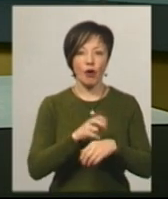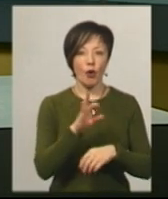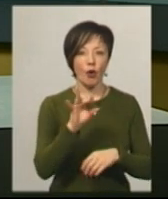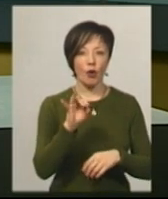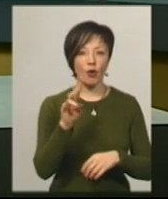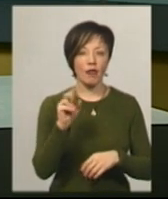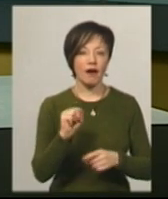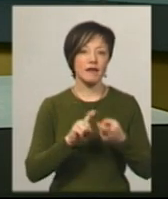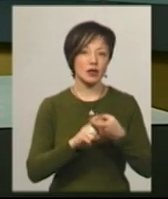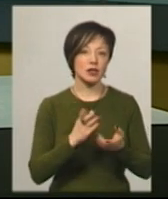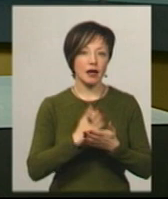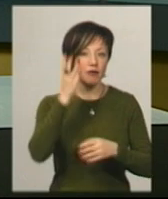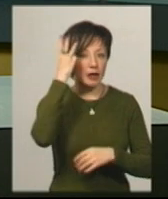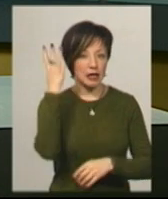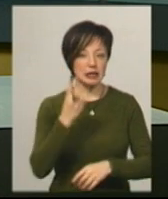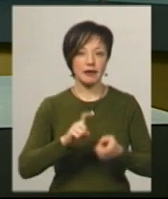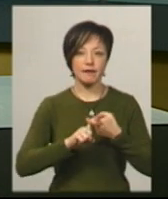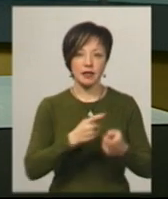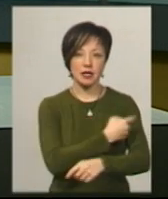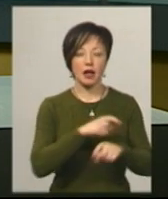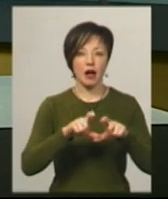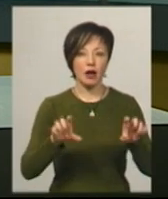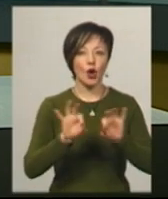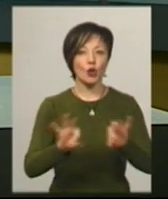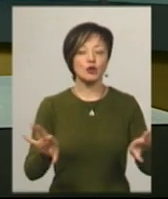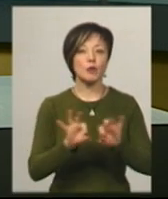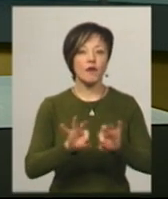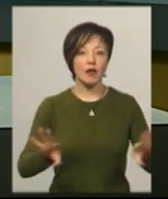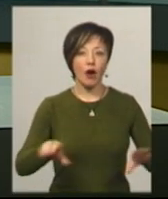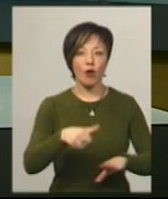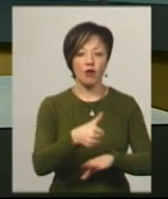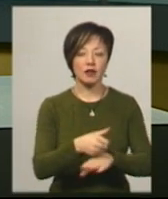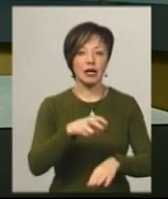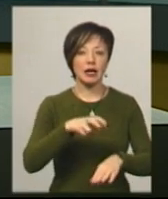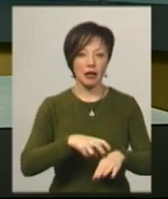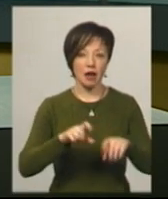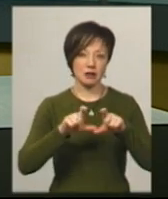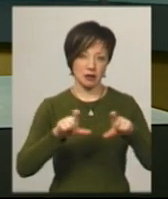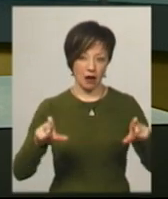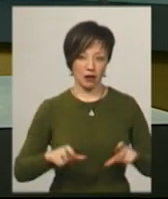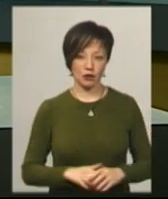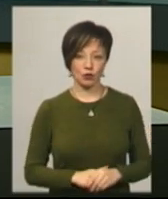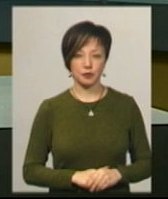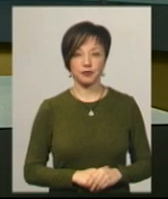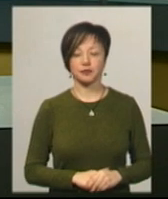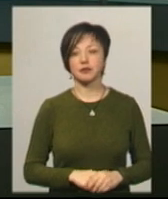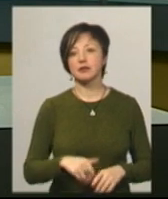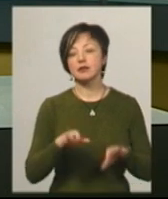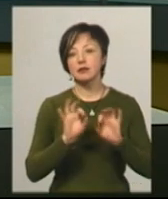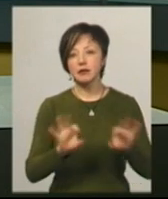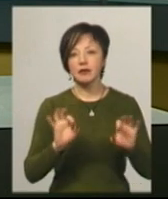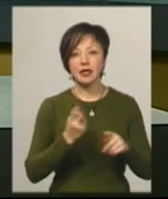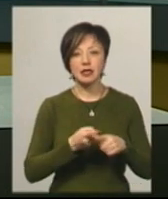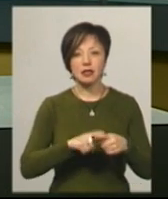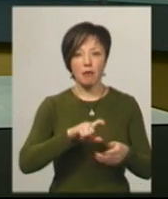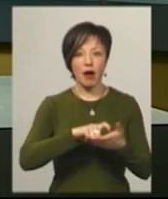у Хмельницькій міській інфекційній лікарні. Про це кореспонденту Суспільного розповіла головний лікар медзакладу Оксана Піддубна. За її словами, ці